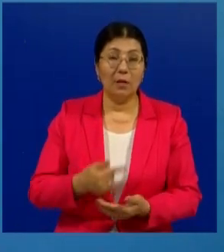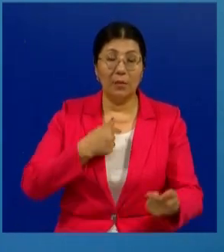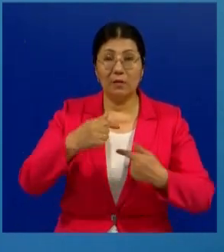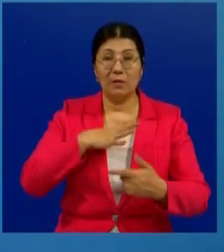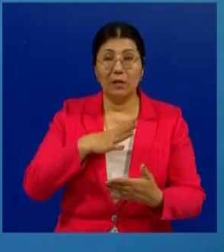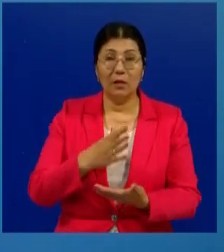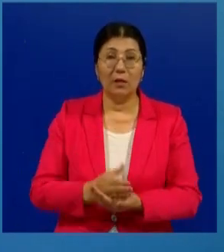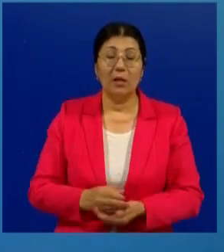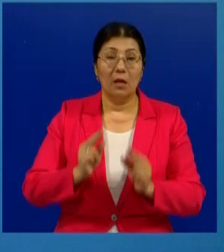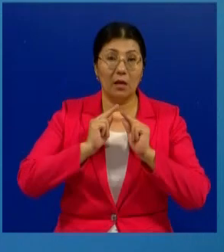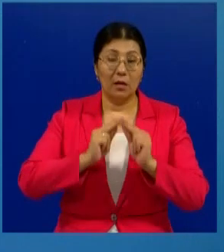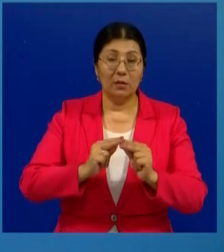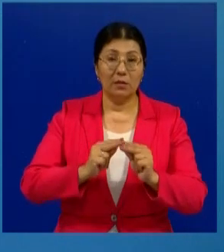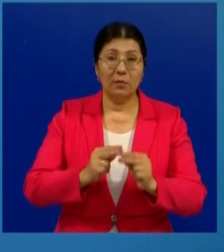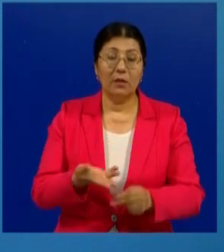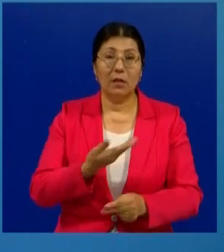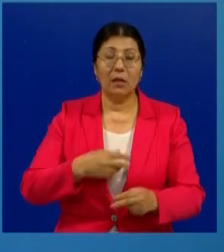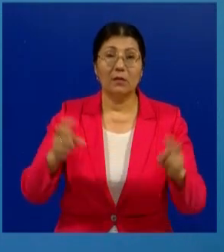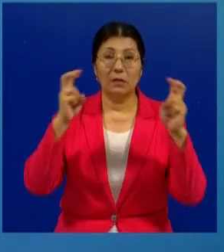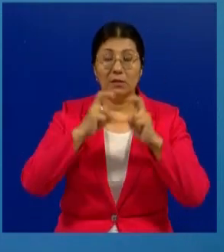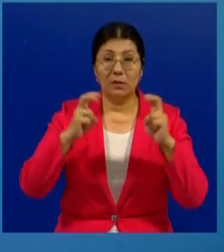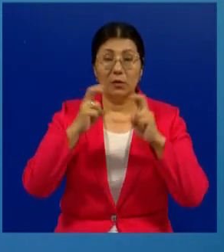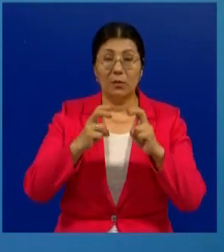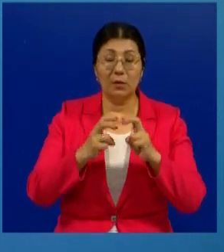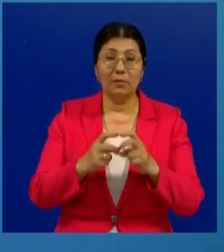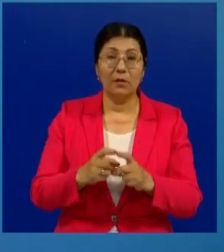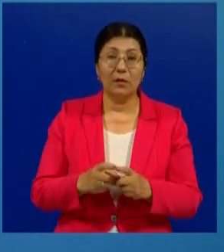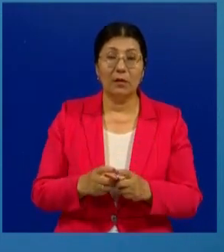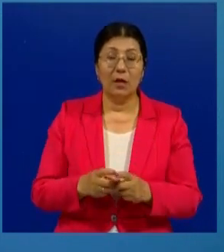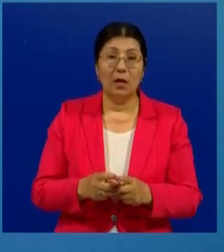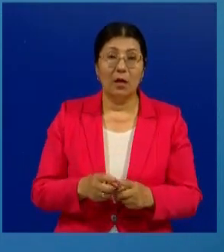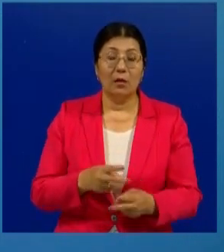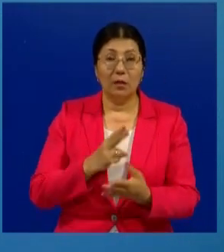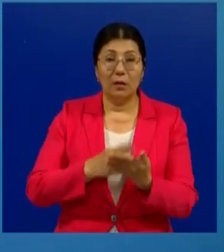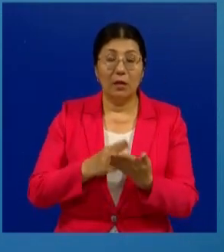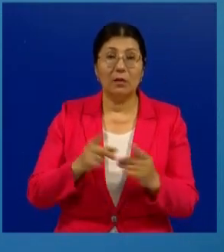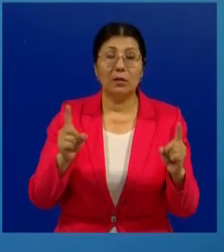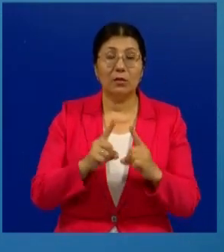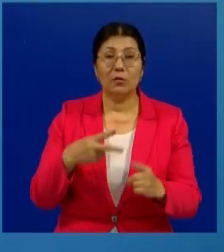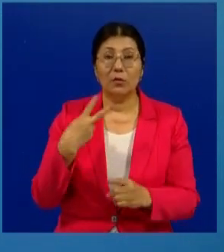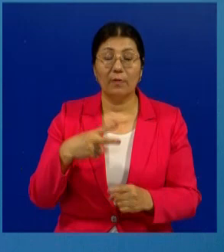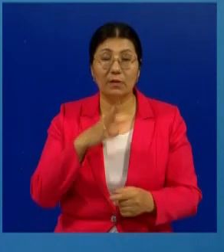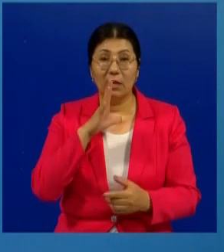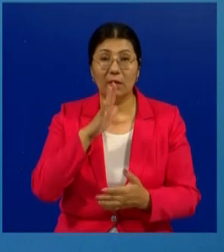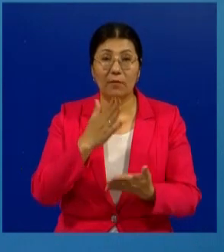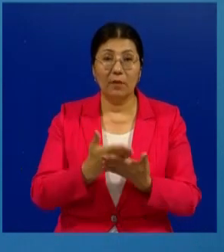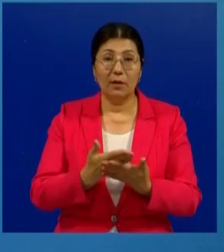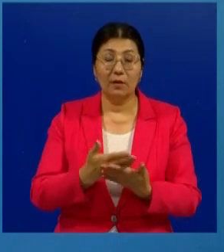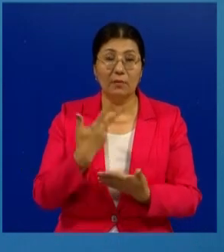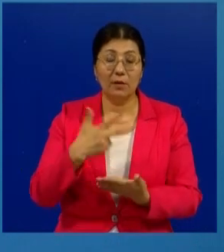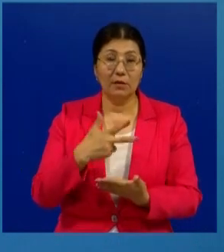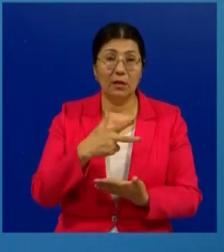біз қазіргі таңда зерттеулер барысында кездескендей, бұл сол 20-шы ғасырдың 30-шы